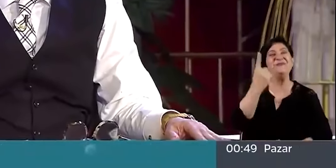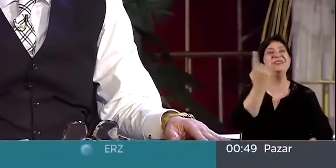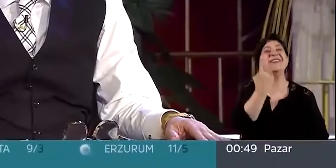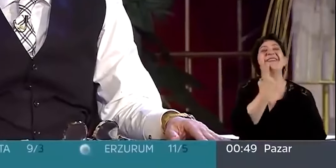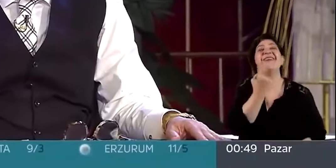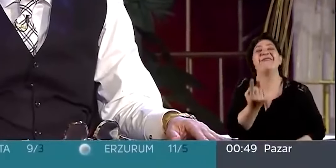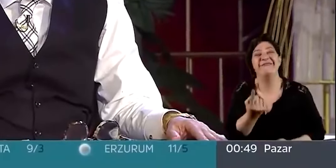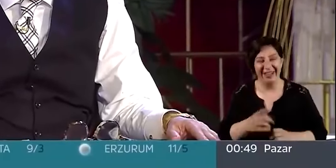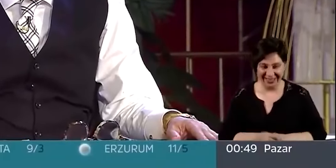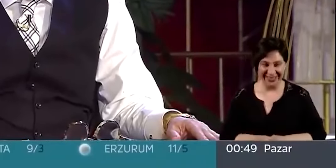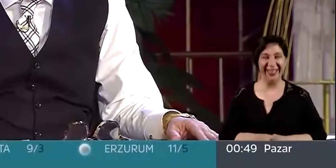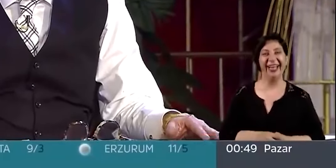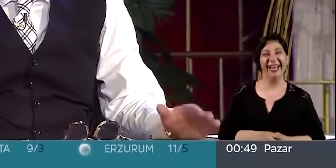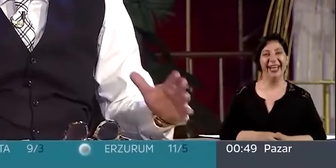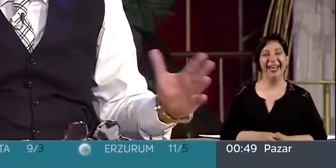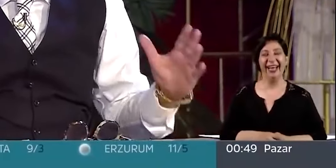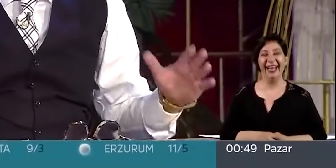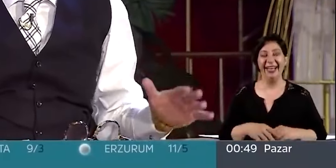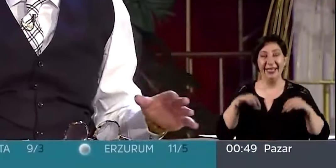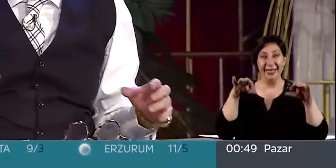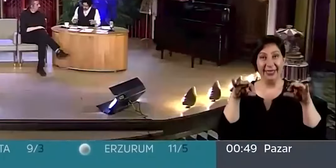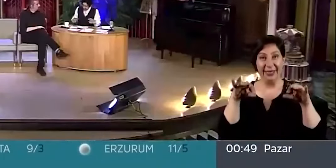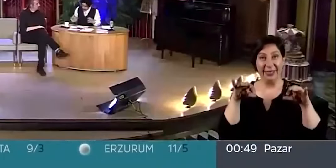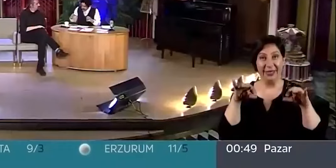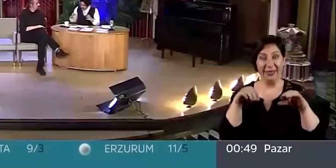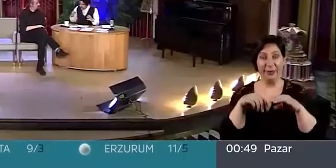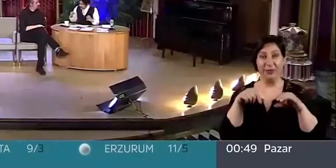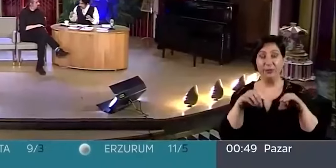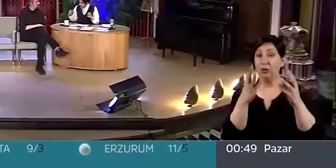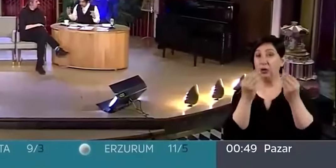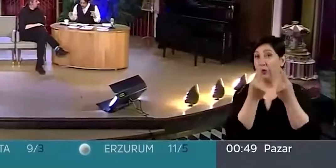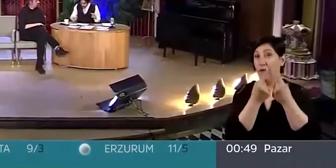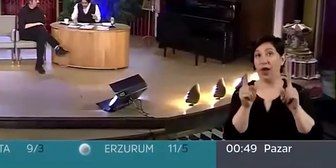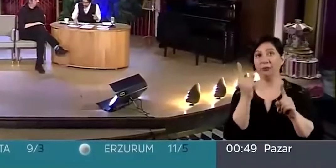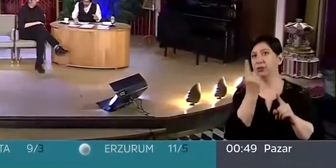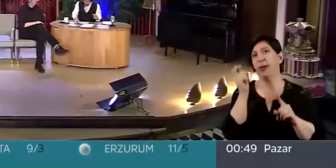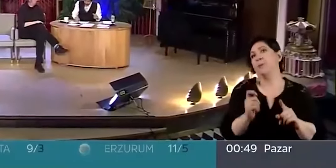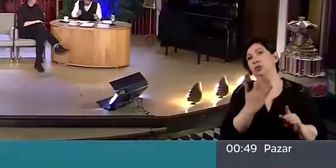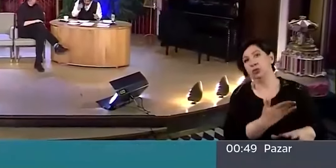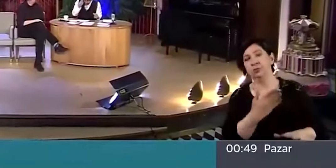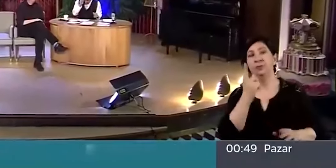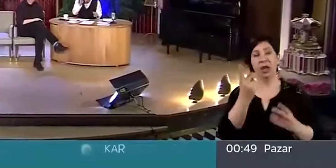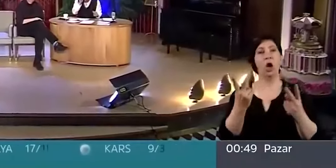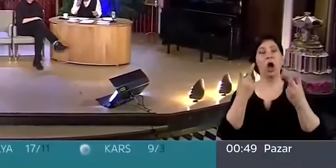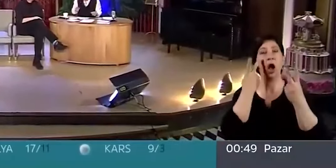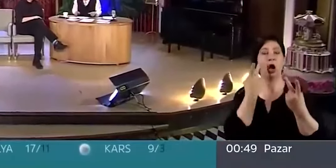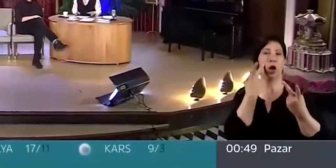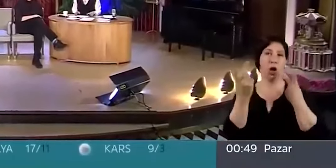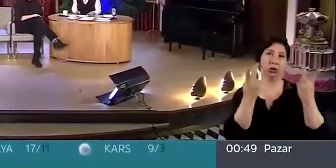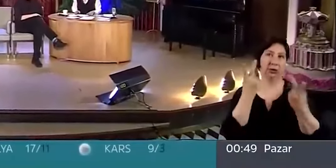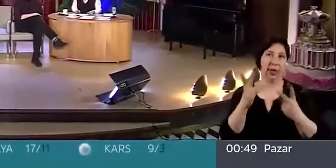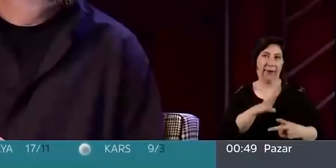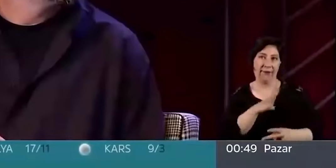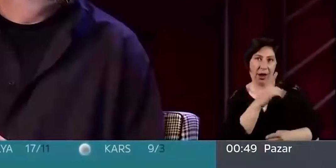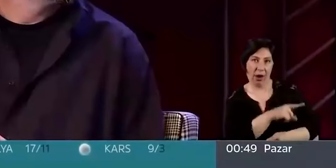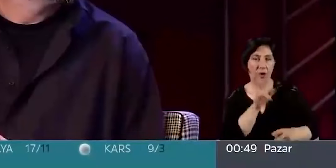Ezici bir sessizlik. Peki, şimdi çok farklı şeyler yapıyoruz. Birincisi, bir gösterin